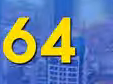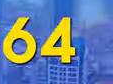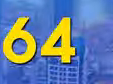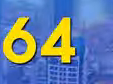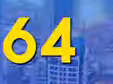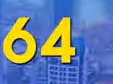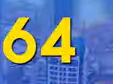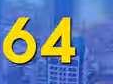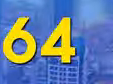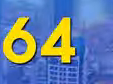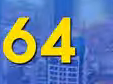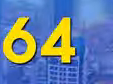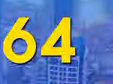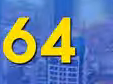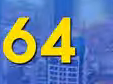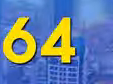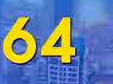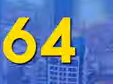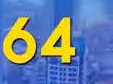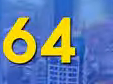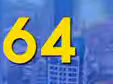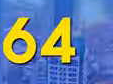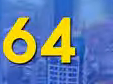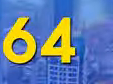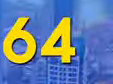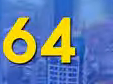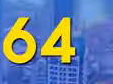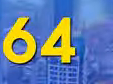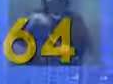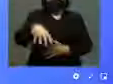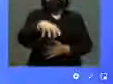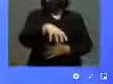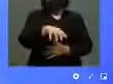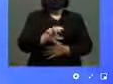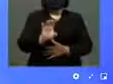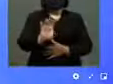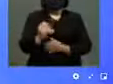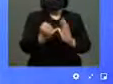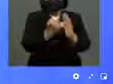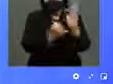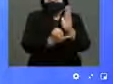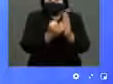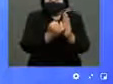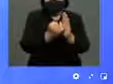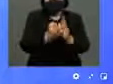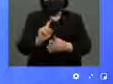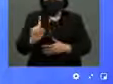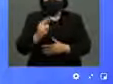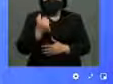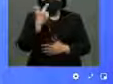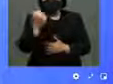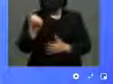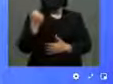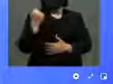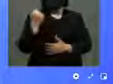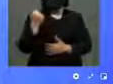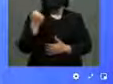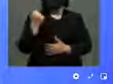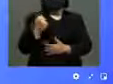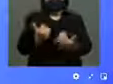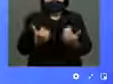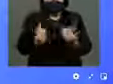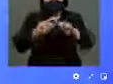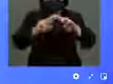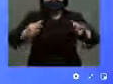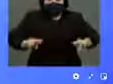ที่23มีผลบังคับใช้โดยเฉพาะในพื้นที่ของ4จังหวัดที่เป็นพื้นที่เรียกง่ายๆว่าเป็นสีแดงเข้มที่จะผ่อนคลายให้ร้านอ